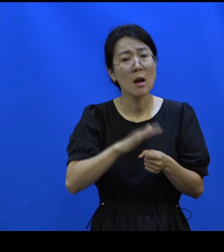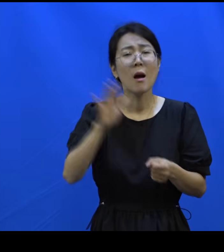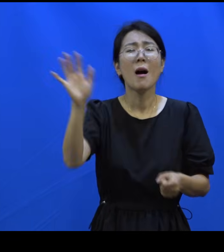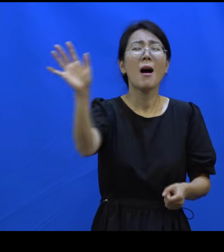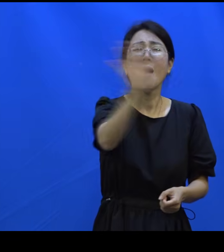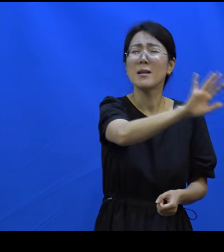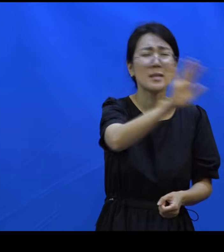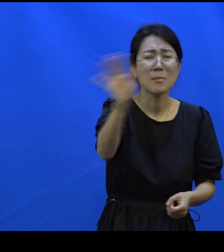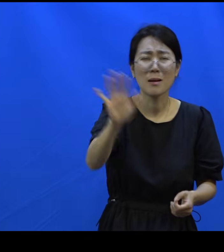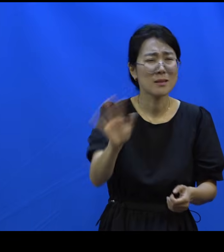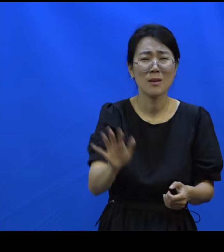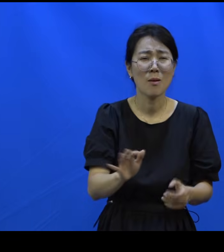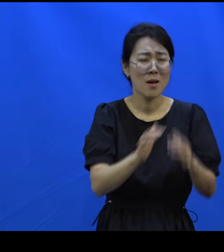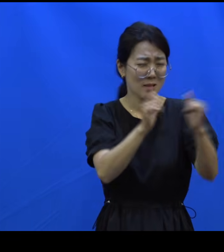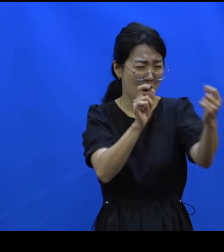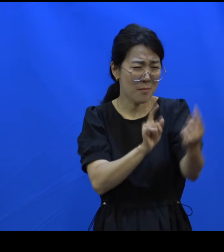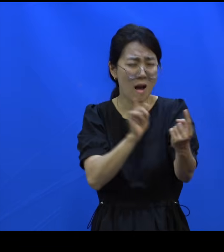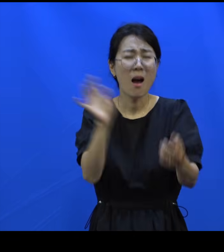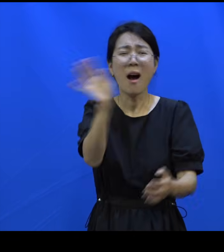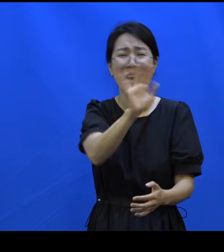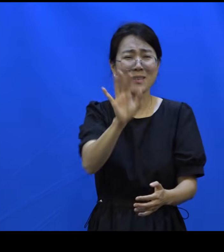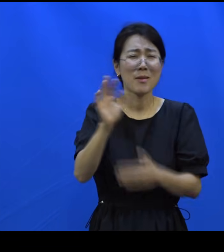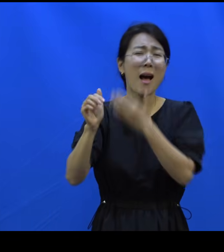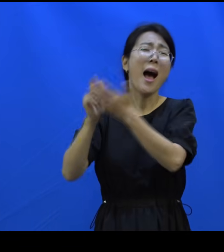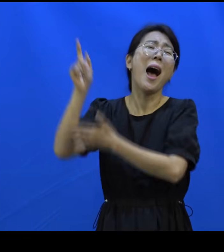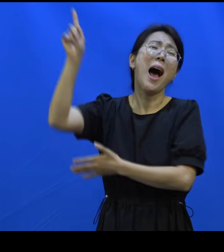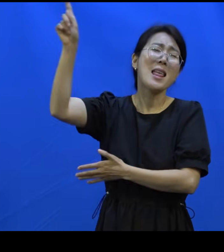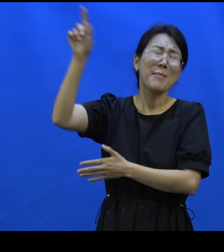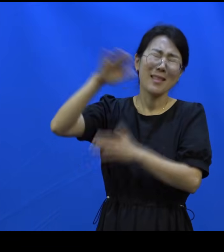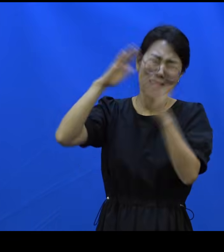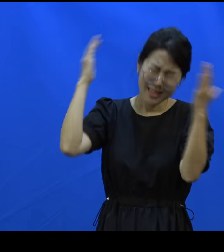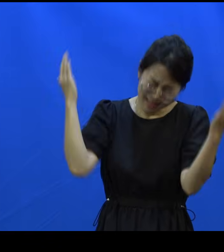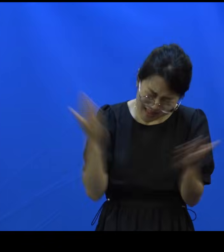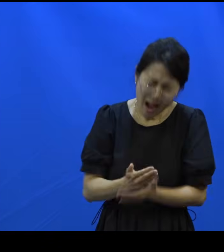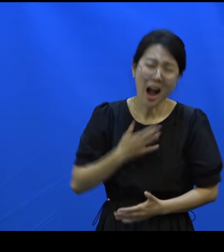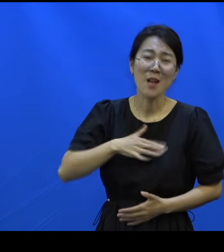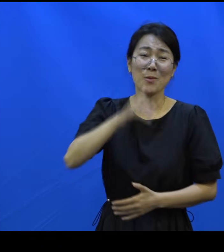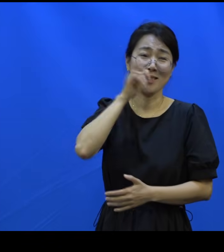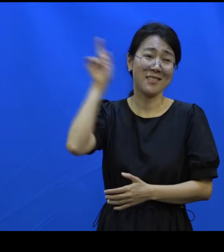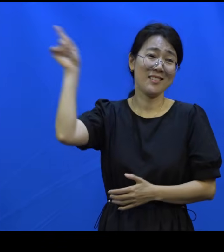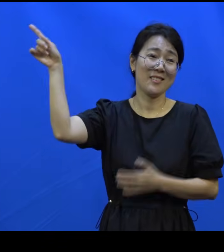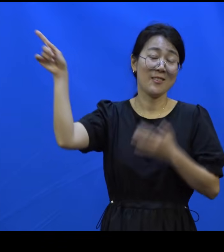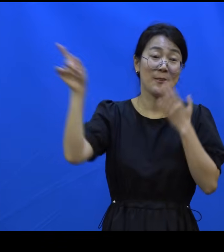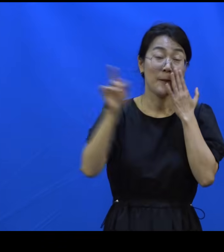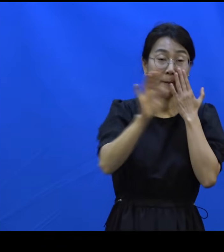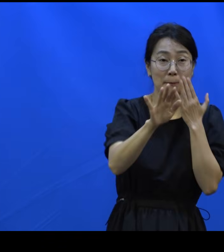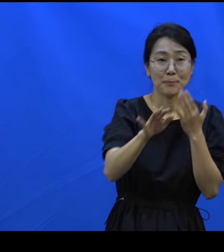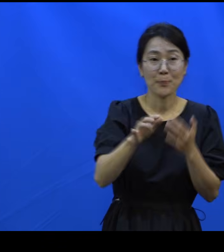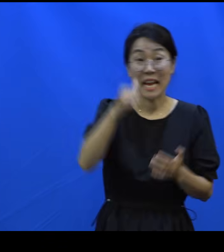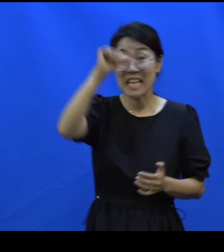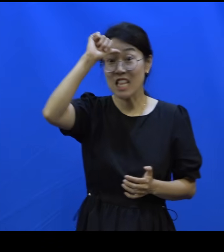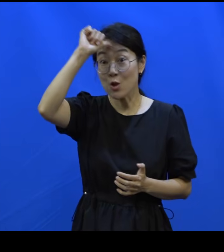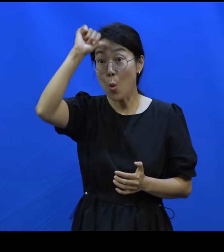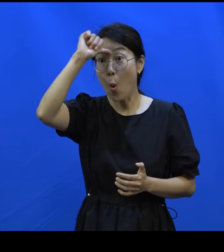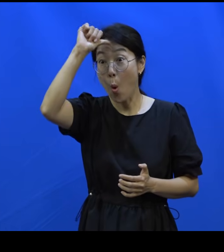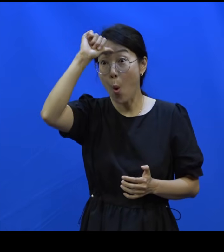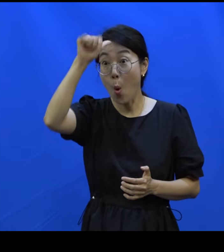하나님의 의로운 백성들의 손을 들어주실 줄로 믿습니다. 인도의 간디가 한 말입니다. 여러분, 그리스도는